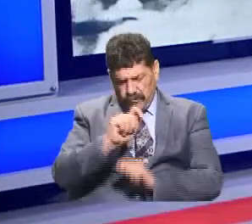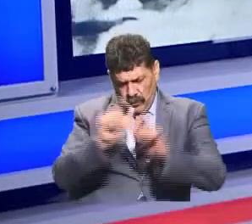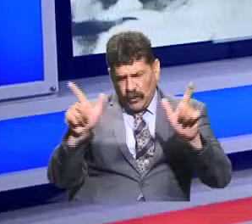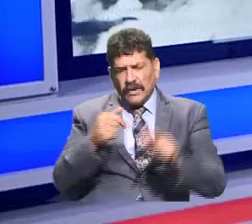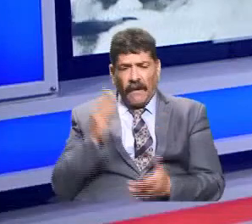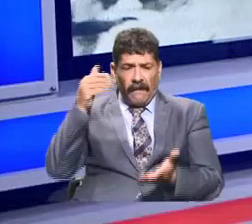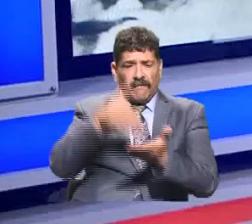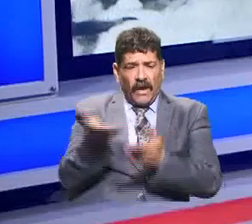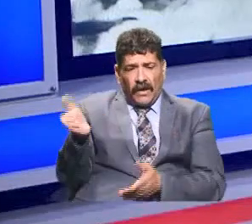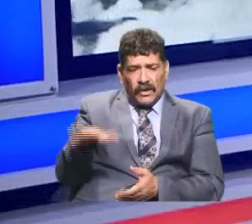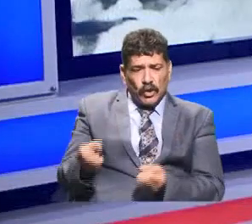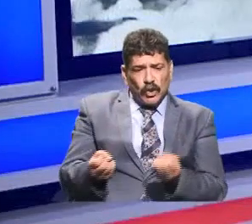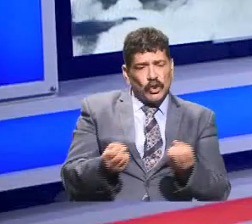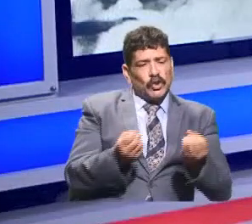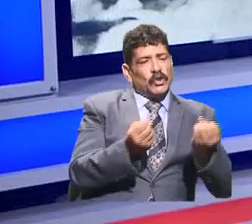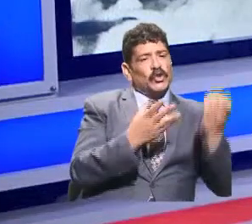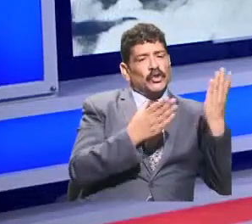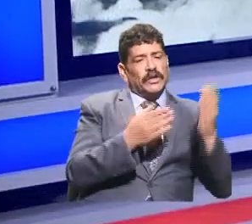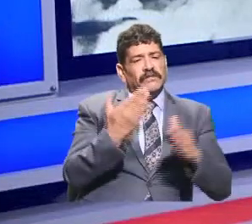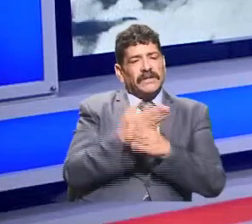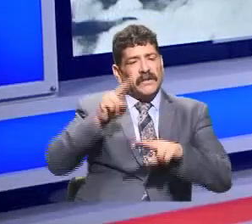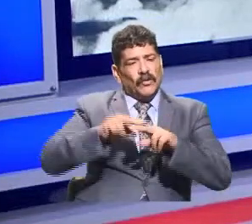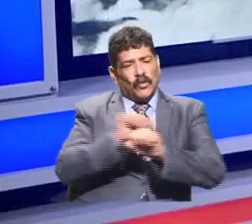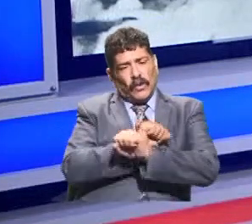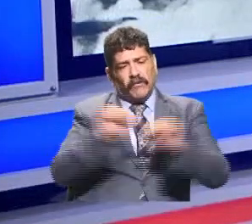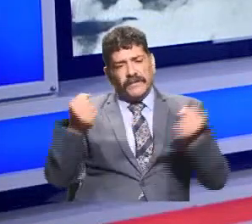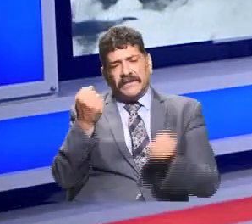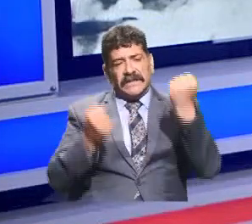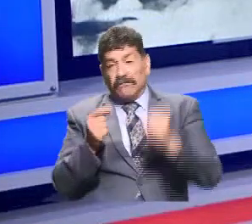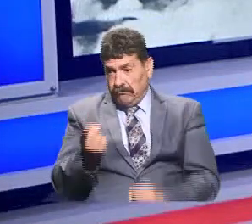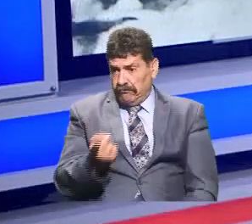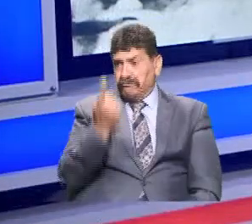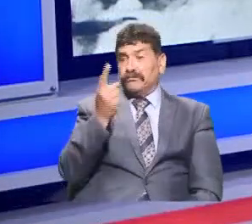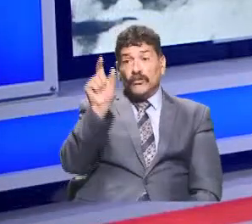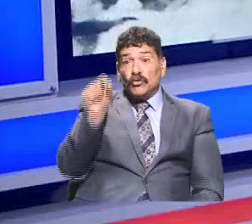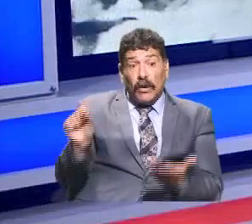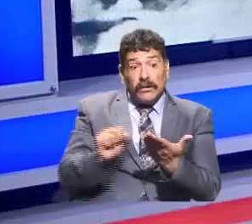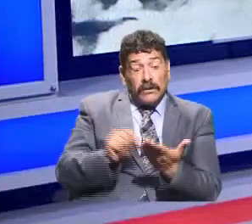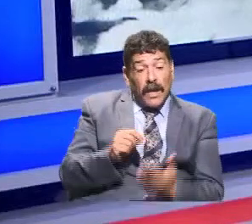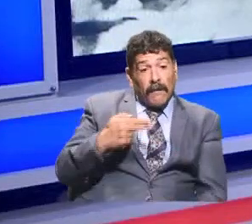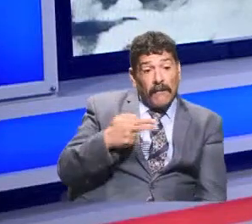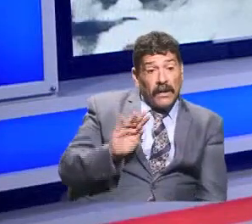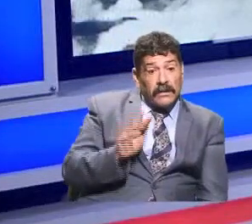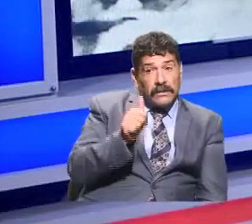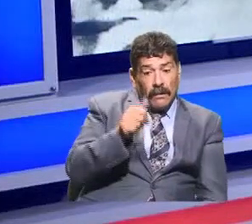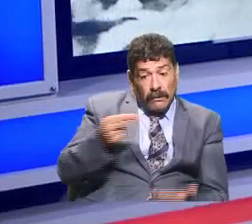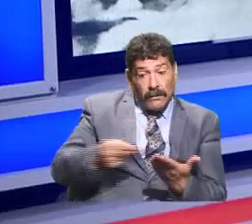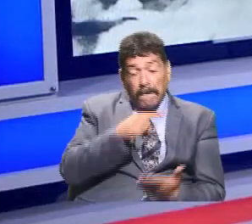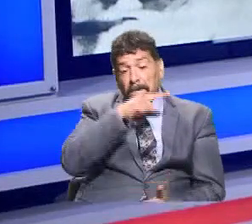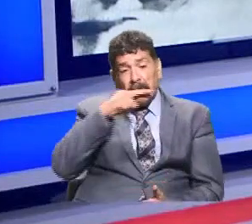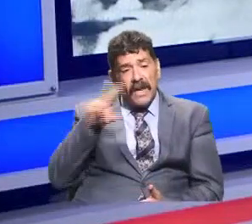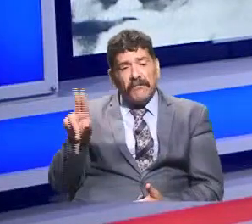وكانت الشهاده شهاده وكانه احد النادرين الذين اعطوا الحبر زخم الدم